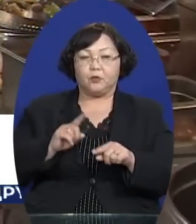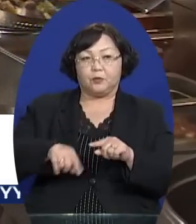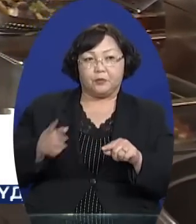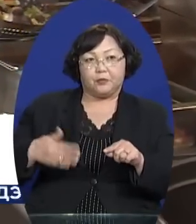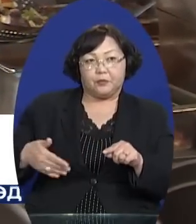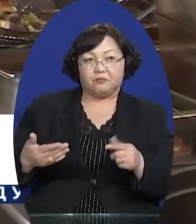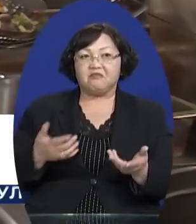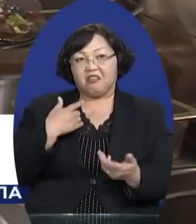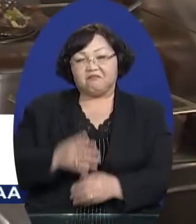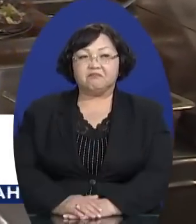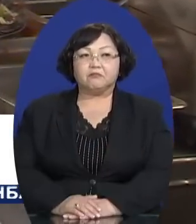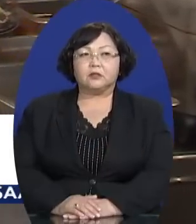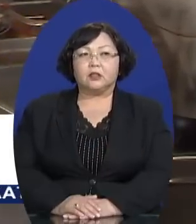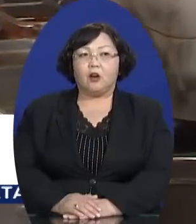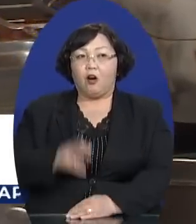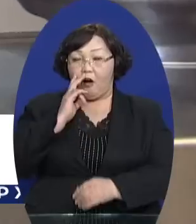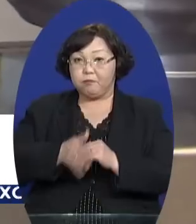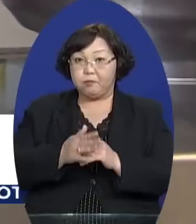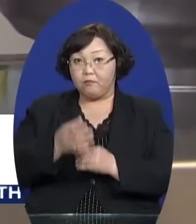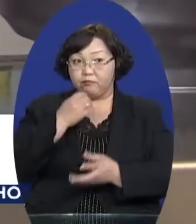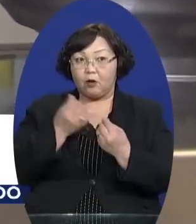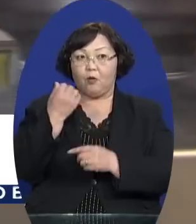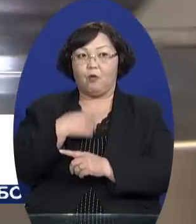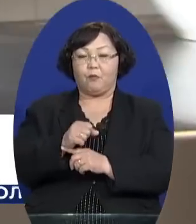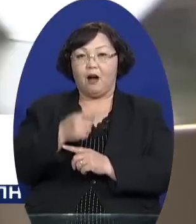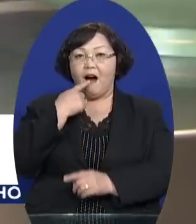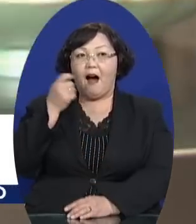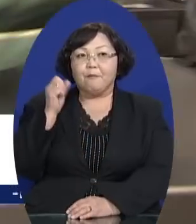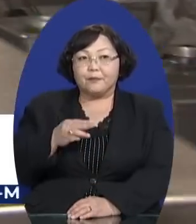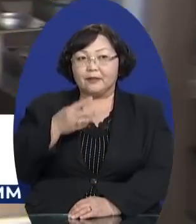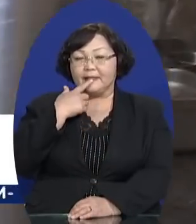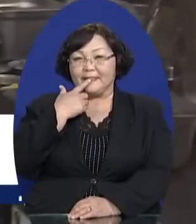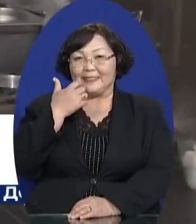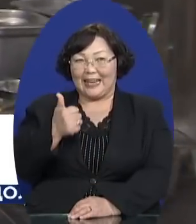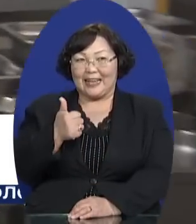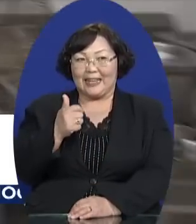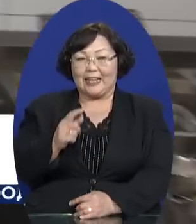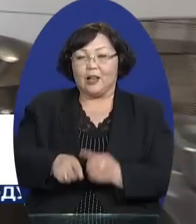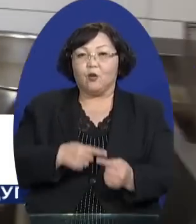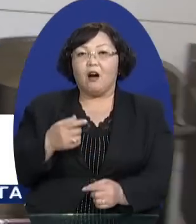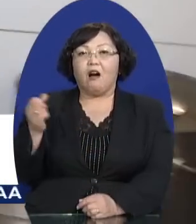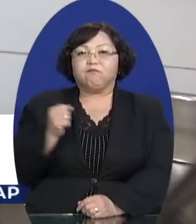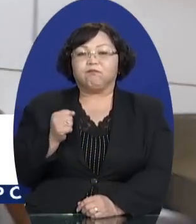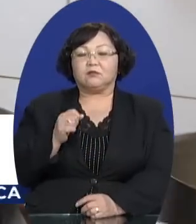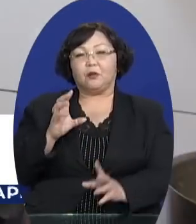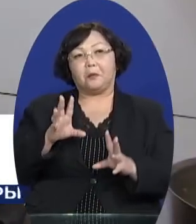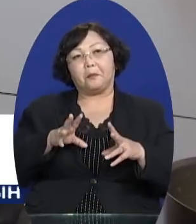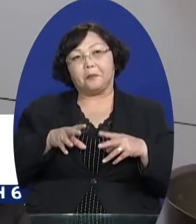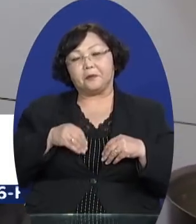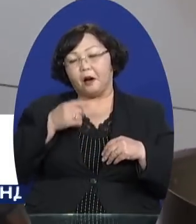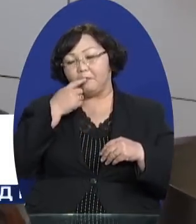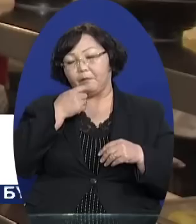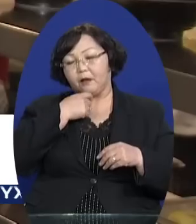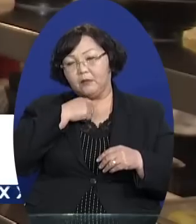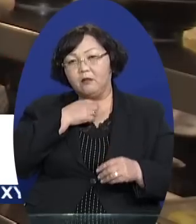Шинэ хоолноосоо маш гоё хүн урам авдаг. За тэгээд тэр хоолыг хүн амтрахын идэх юм бол бүр гоё ташаал авдаг байгаа. Бүтэн нөхцөл ажилладаг хэдий ч яг